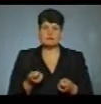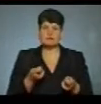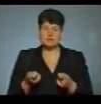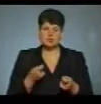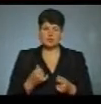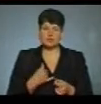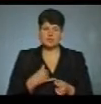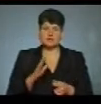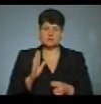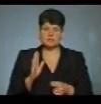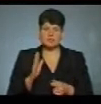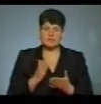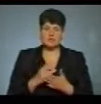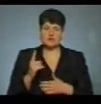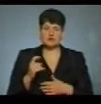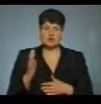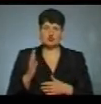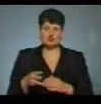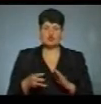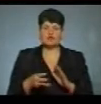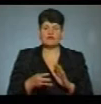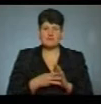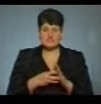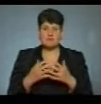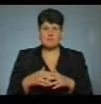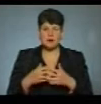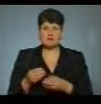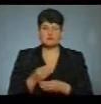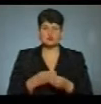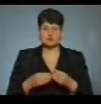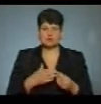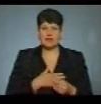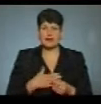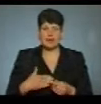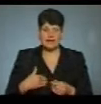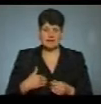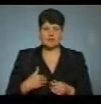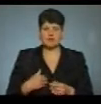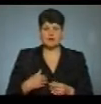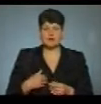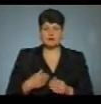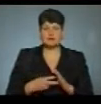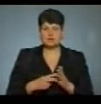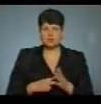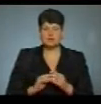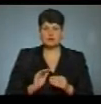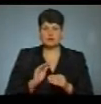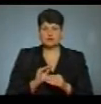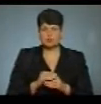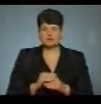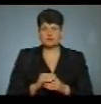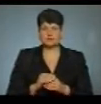є 148 апаратів штучної вентиляції легень, мають ще прибути додатково. Взагалі, яка потреба,